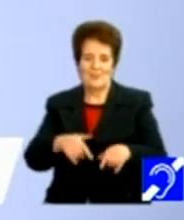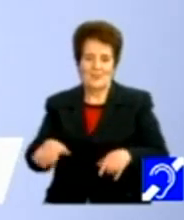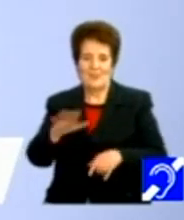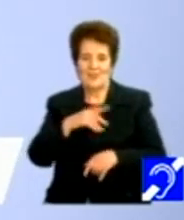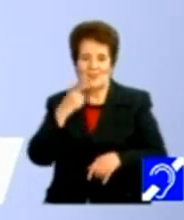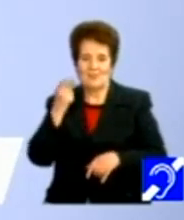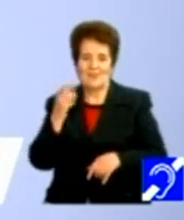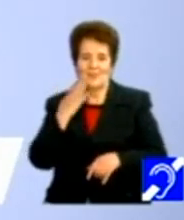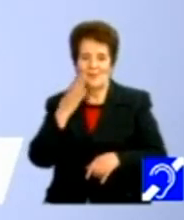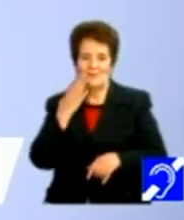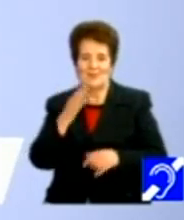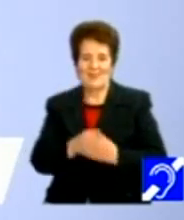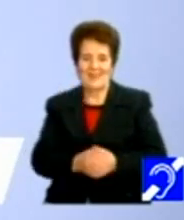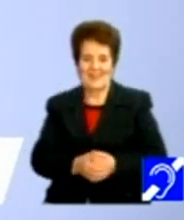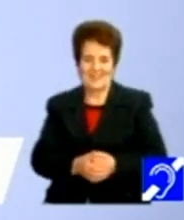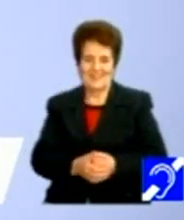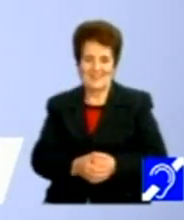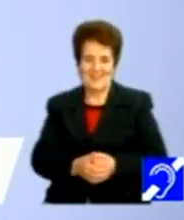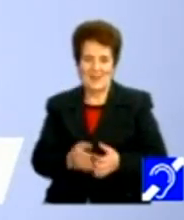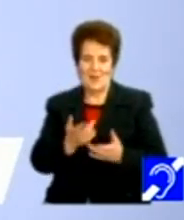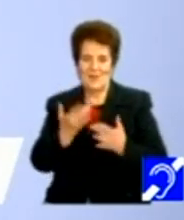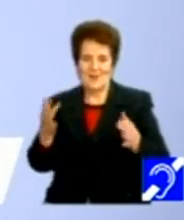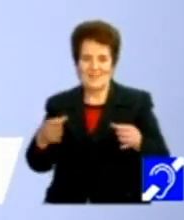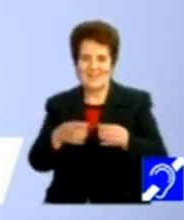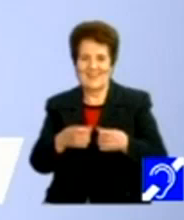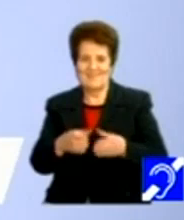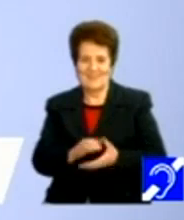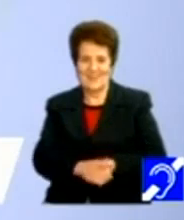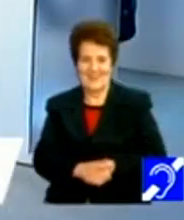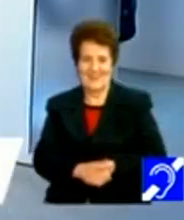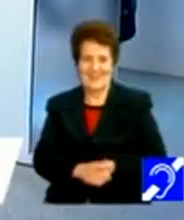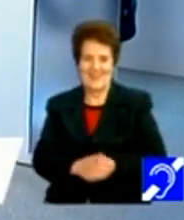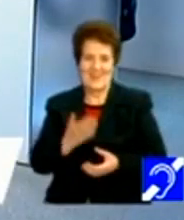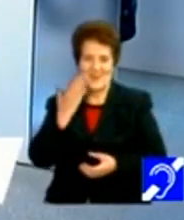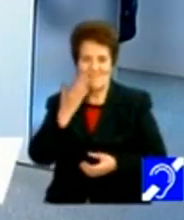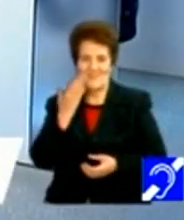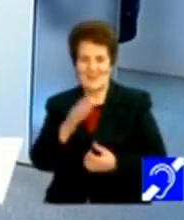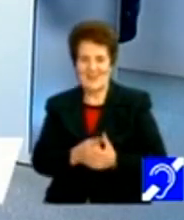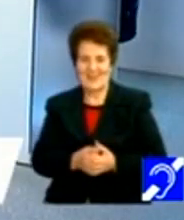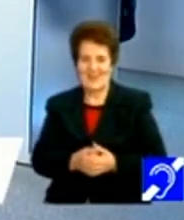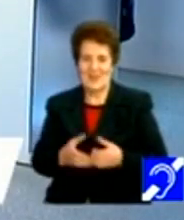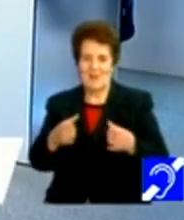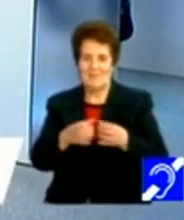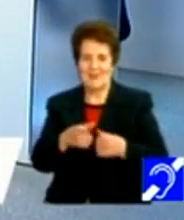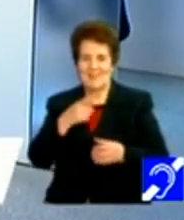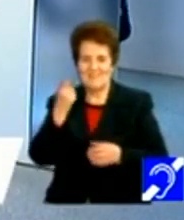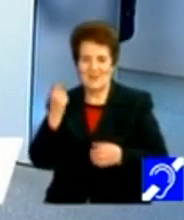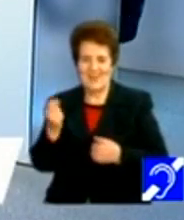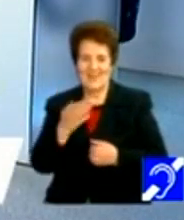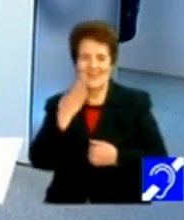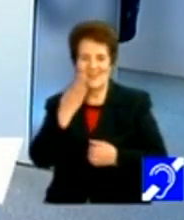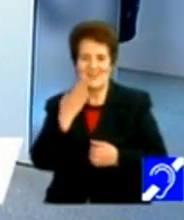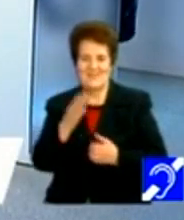politica și România. Pe voi vă bate măr. Orice echipă de... Păi noi cine? Că și eu am la București echipă de fotbal. Orice partid politic în România